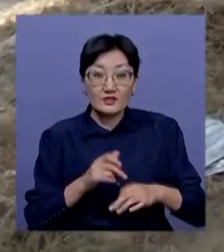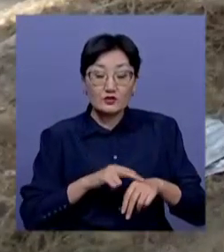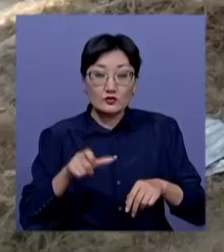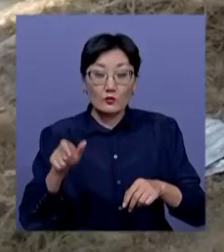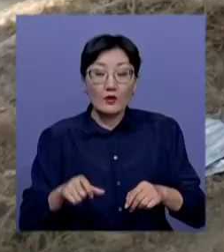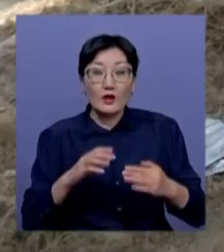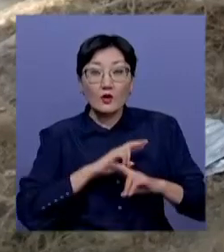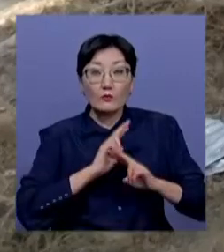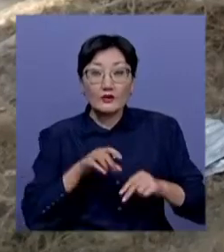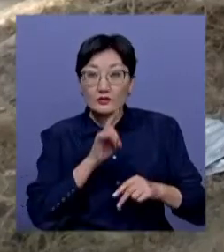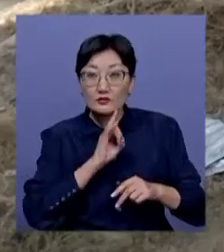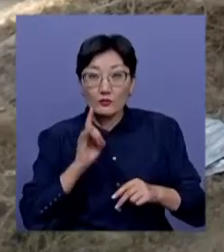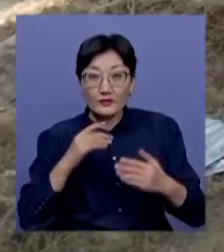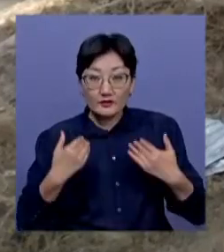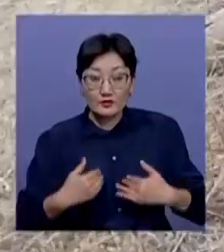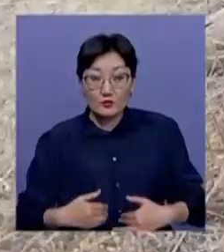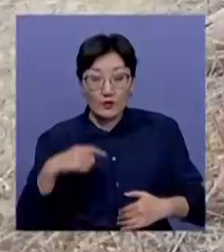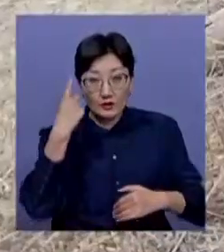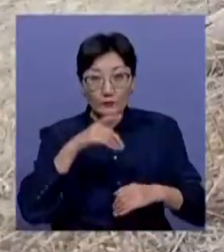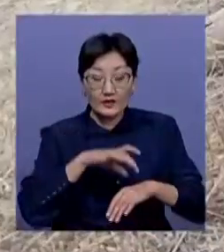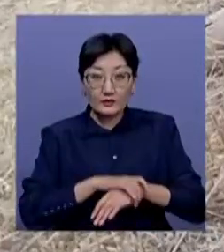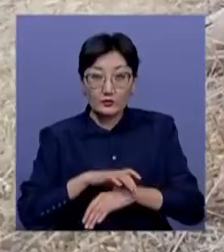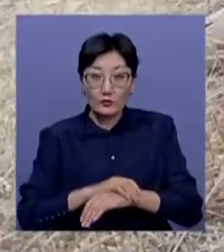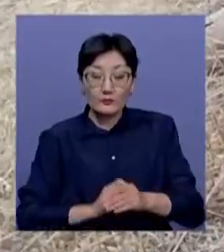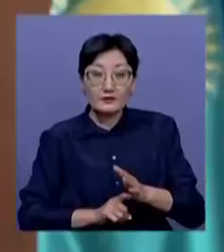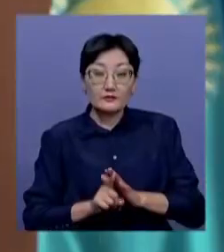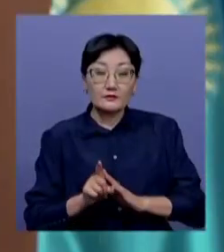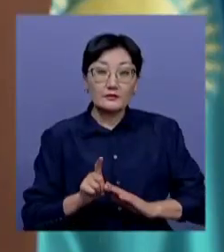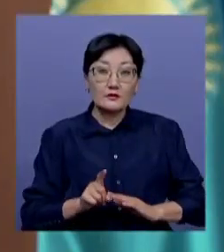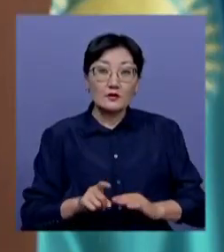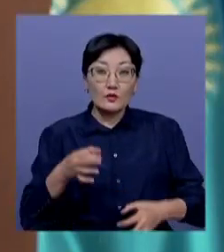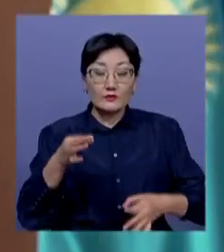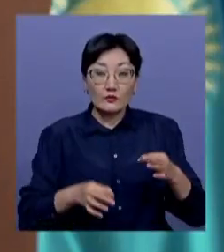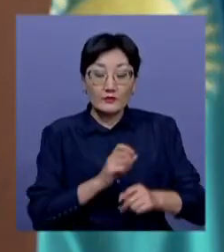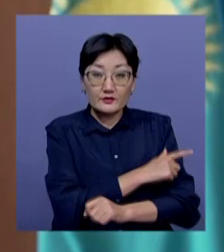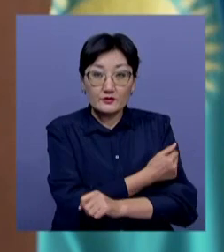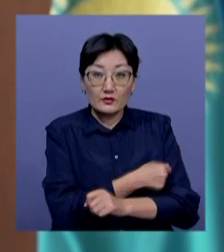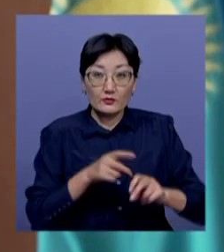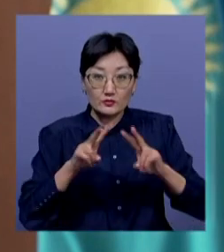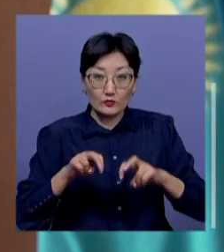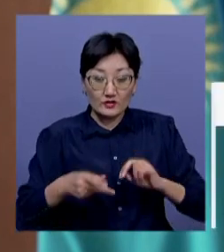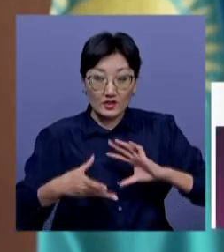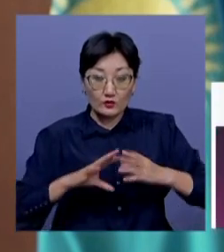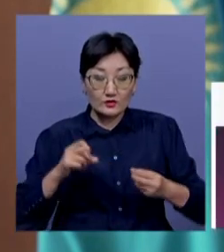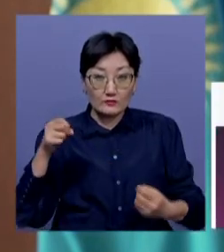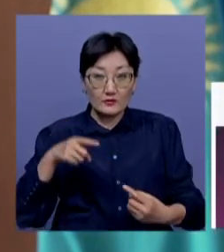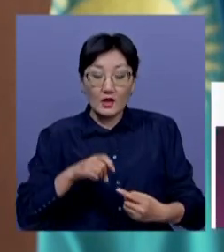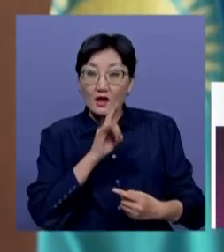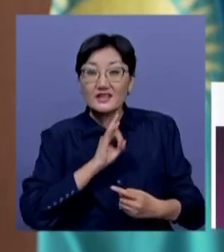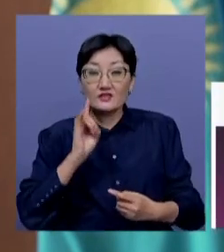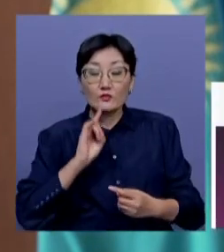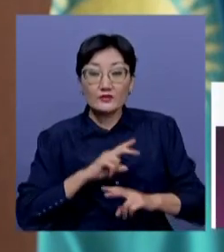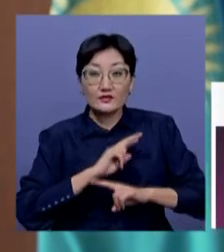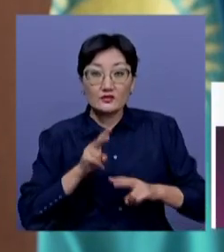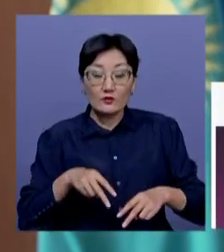полицейлер мәйітті сараптамаға жіберіп, жеке басын анықтауға кірісті. Сот медициналық сараптаманың қорытындысына сәйкес, әйел азаматшаның